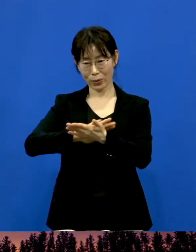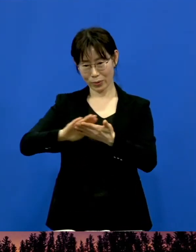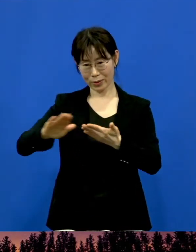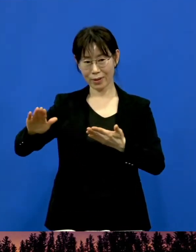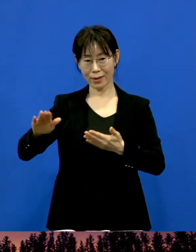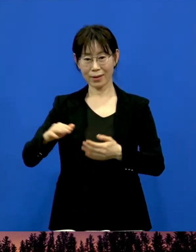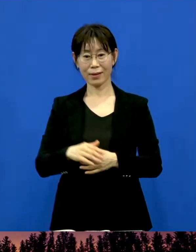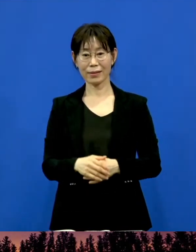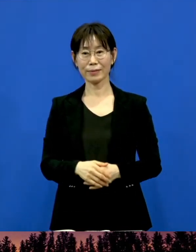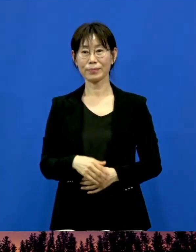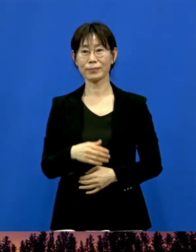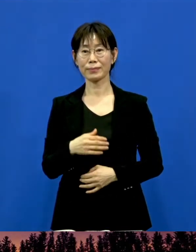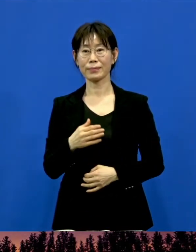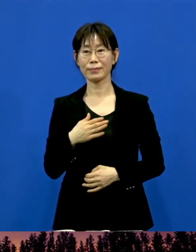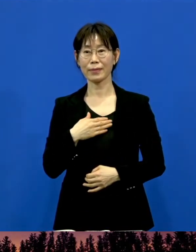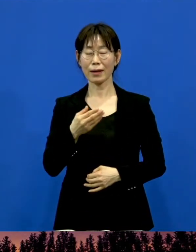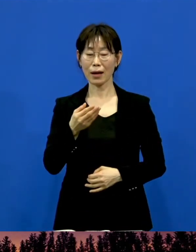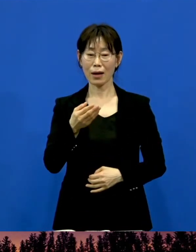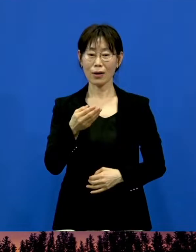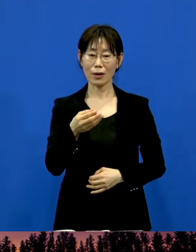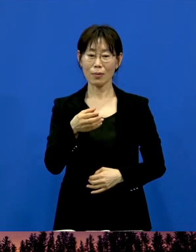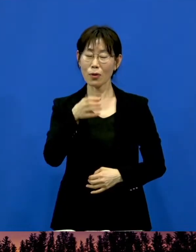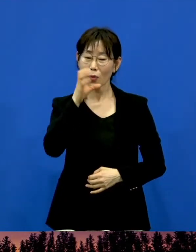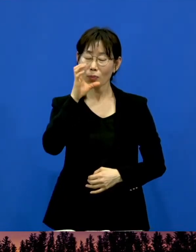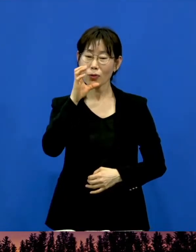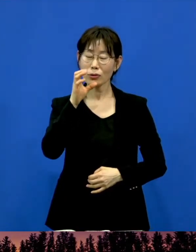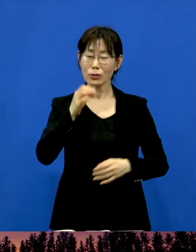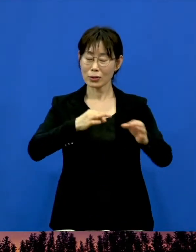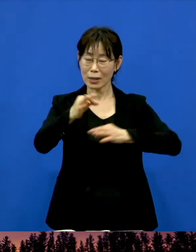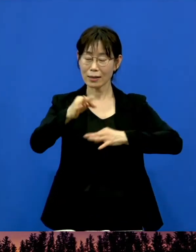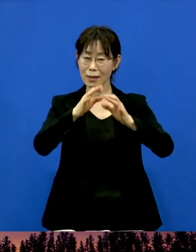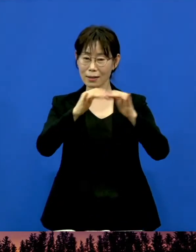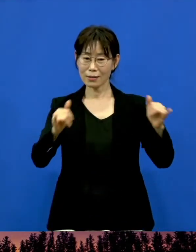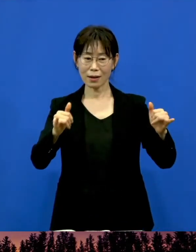제가 음료수 장사 하시는 분 죄송해요.